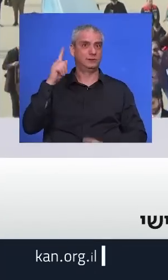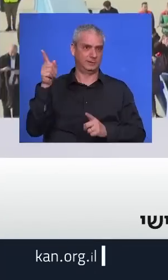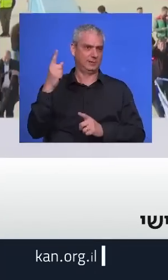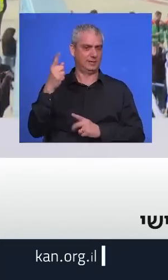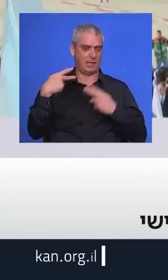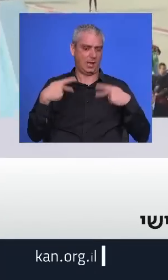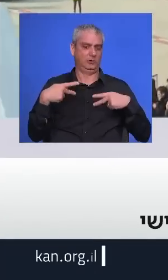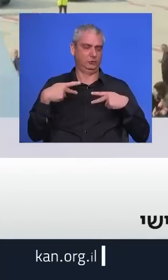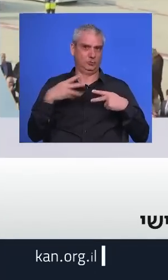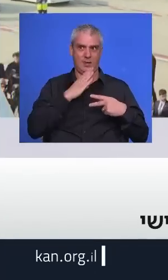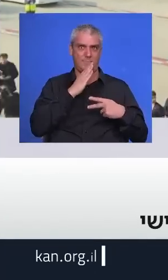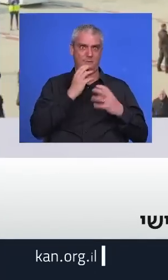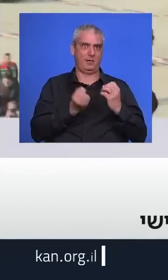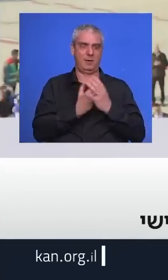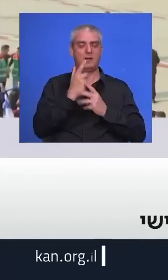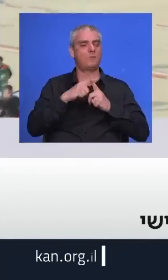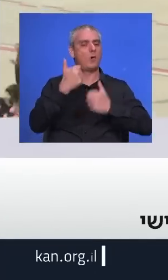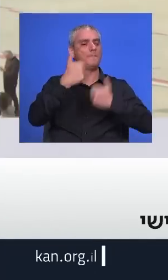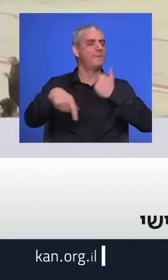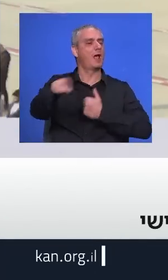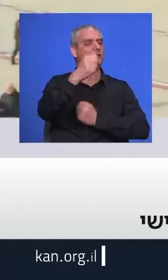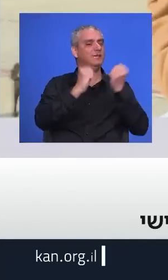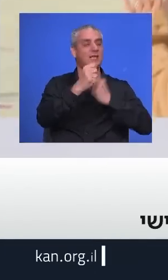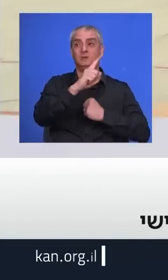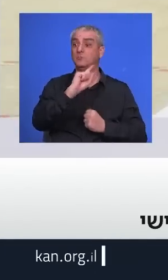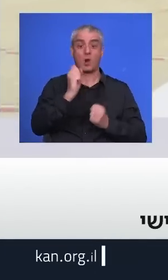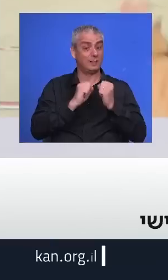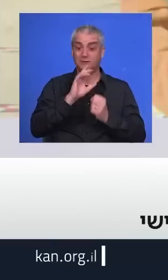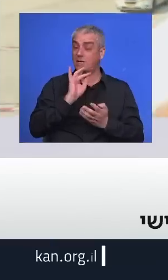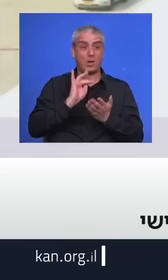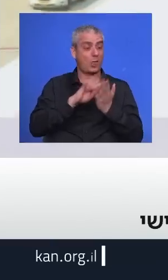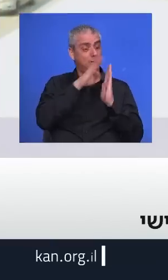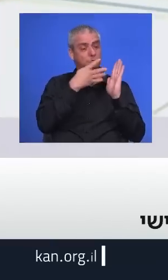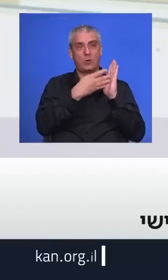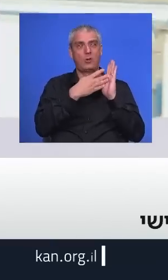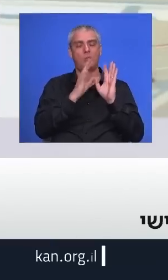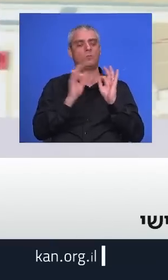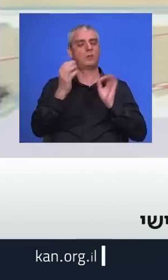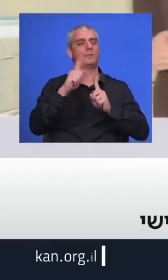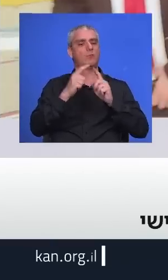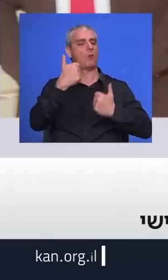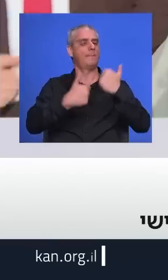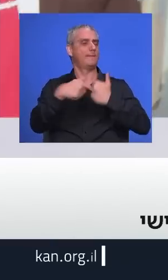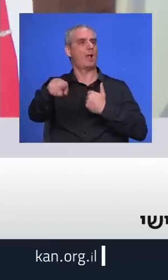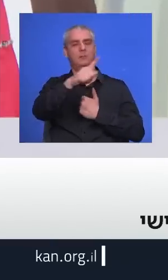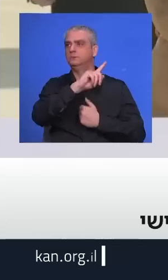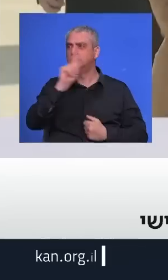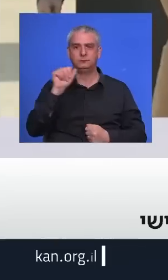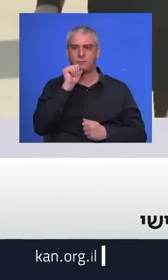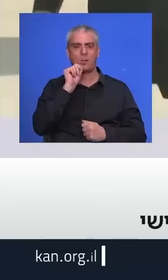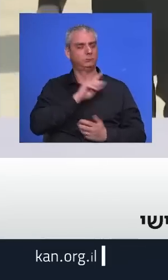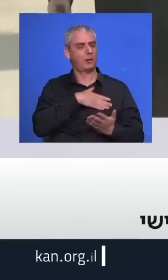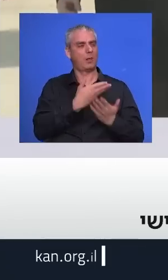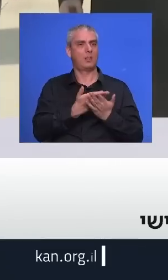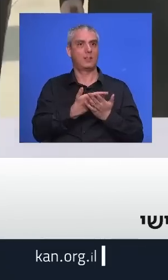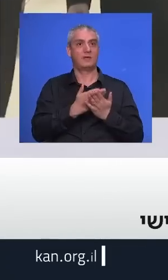חששה מהבעיה הזאת, את המכרז לאותם טייסים. נזכיר, כל טיסה שלא נמצאת בלוח הטיסות, בעצם פותחים לה מעין מכרז. אף אחד לא התנדב לטיסה,